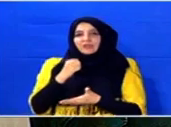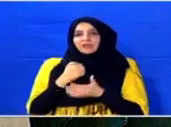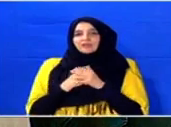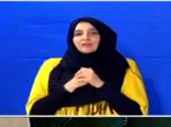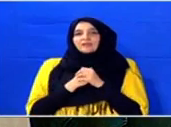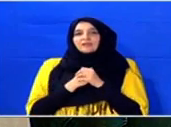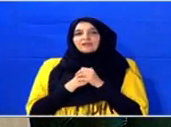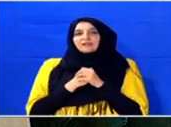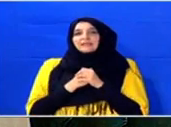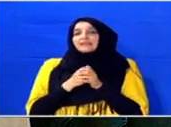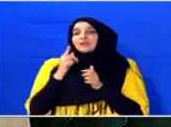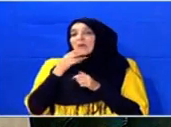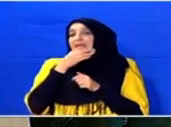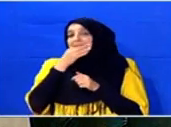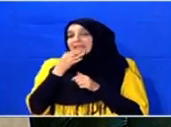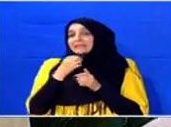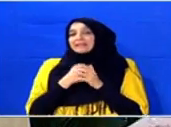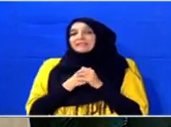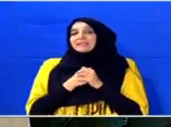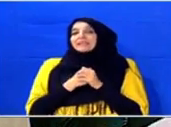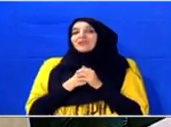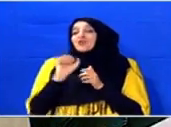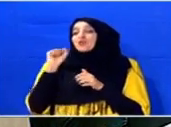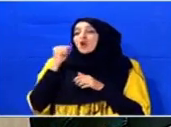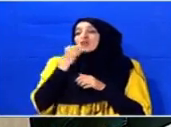ولكن انت قلت يا اميرهمش